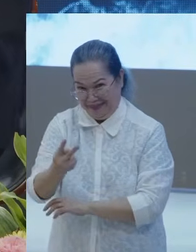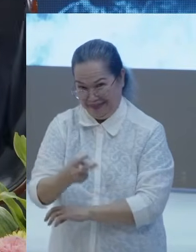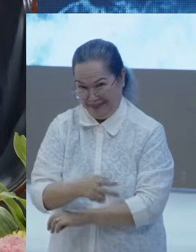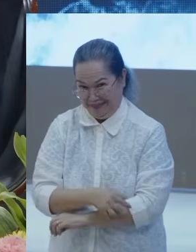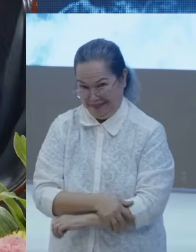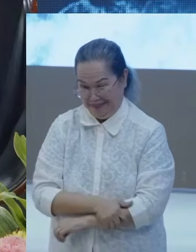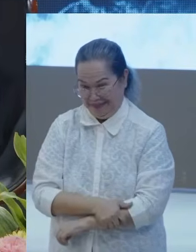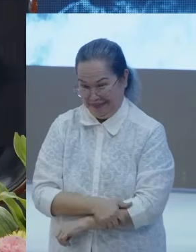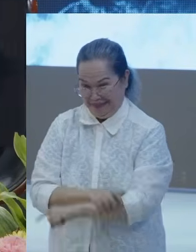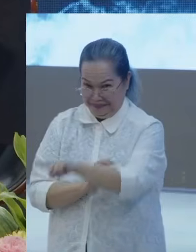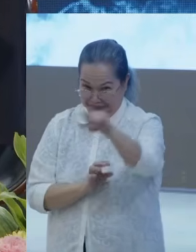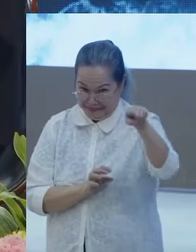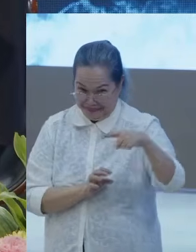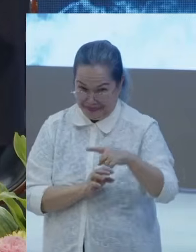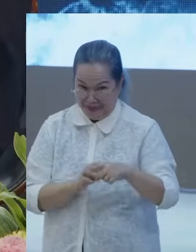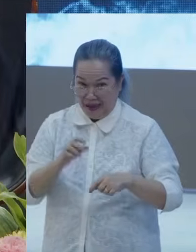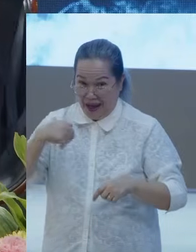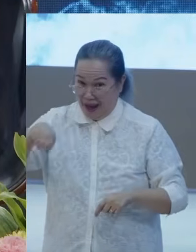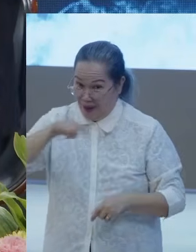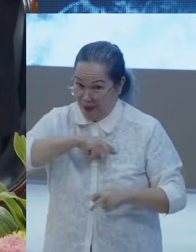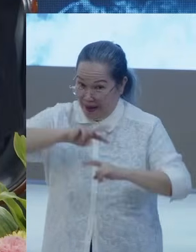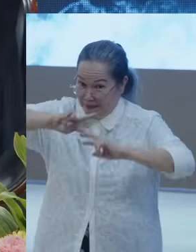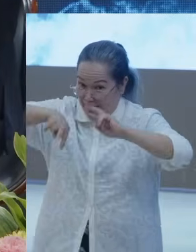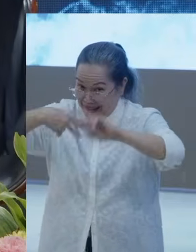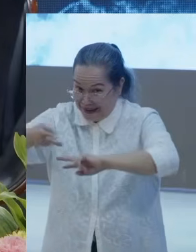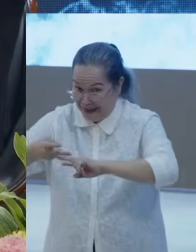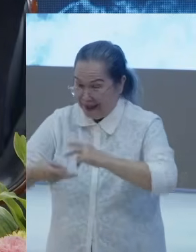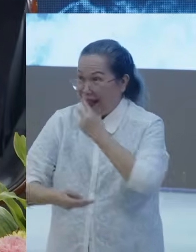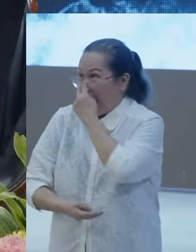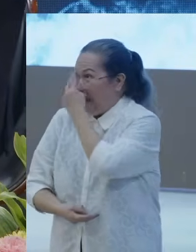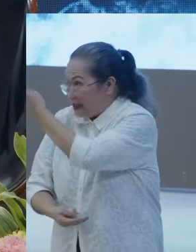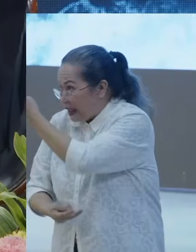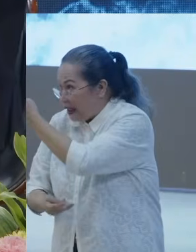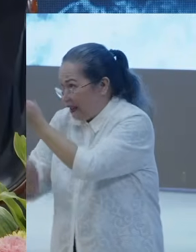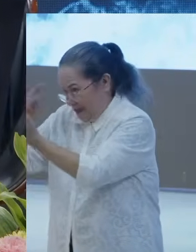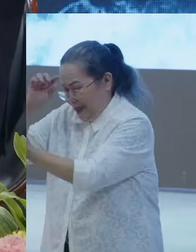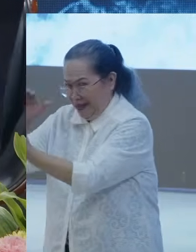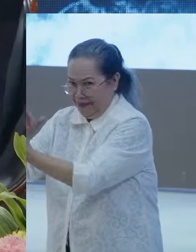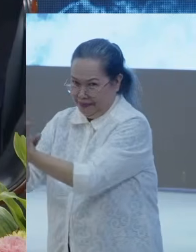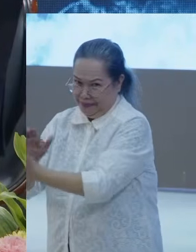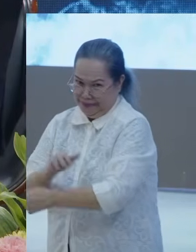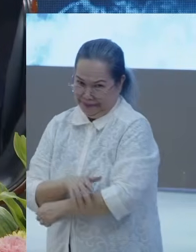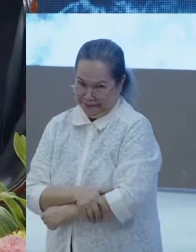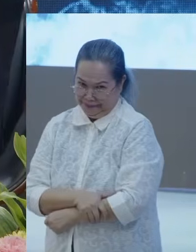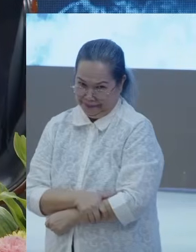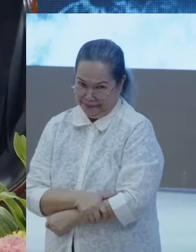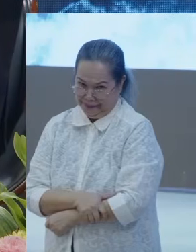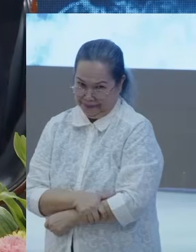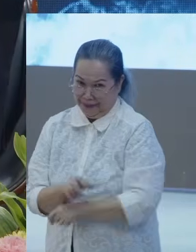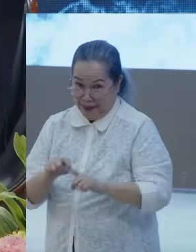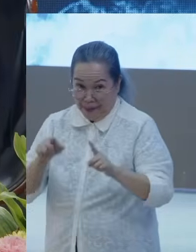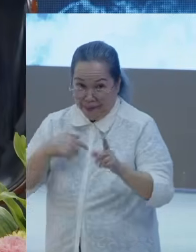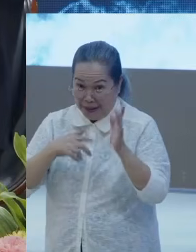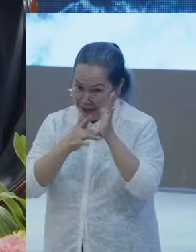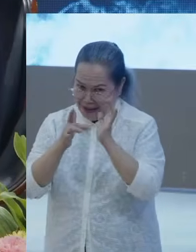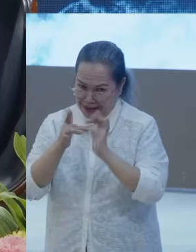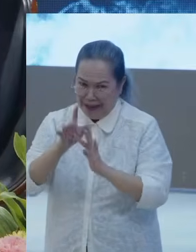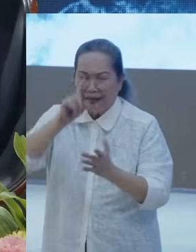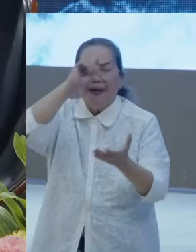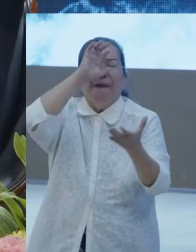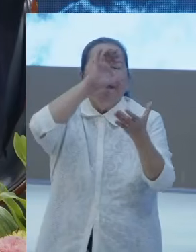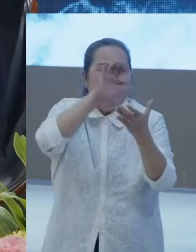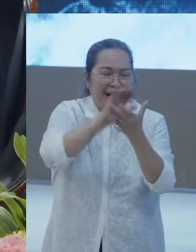Sa ating mundo, to see is to believe. Baliktad. Yung pong mga relihiyoso